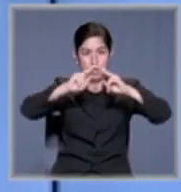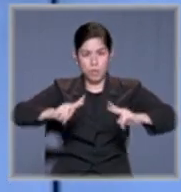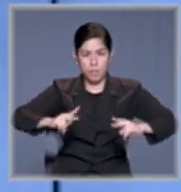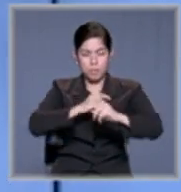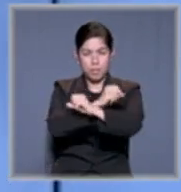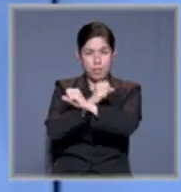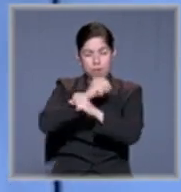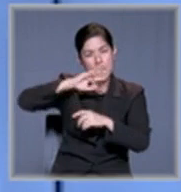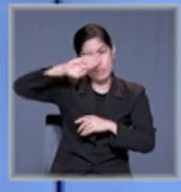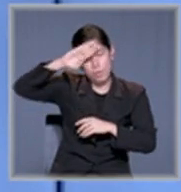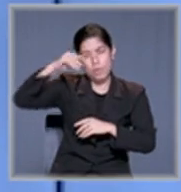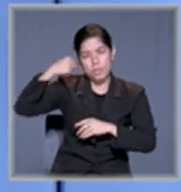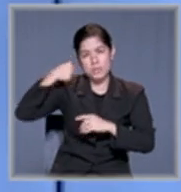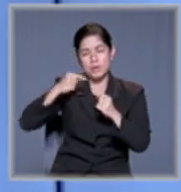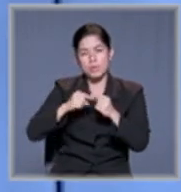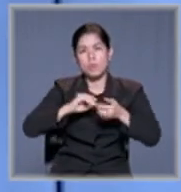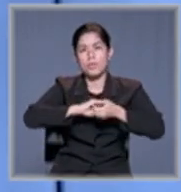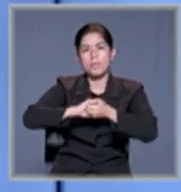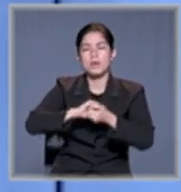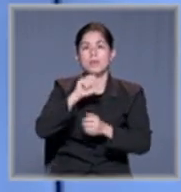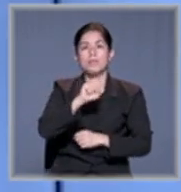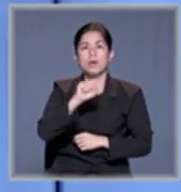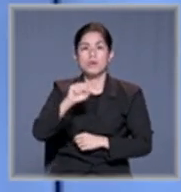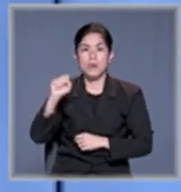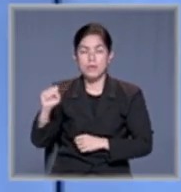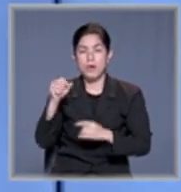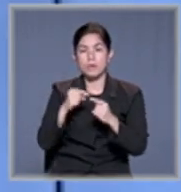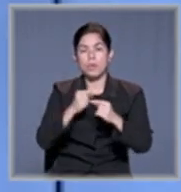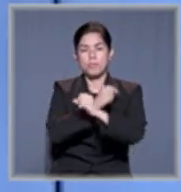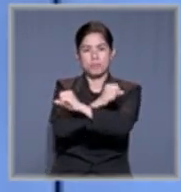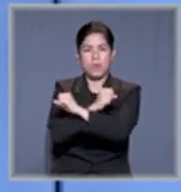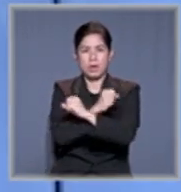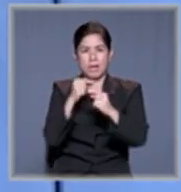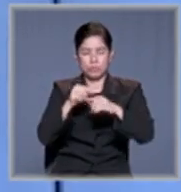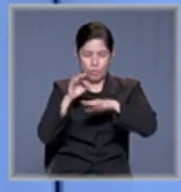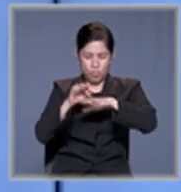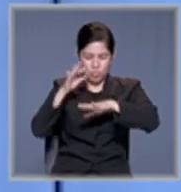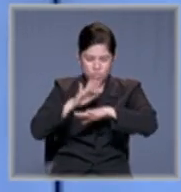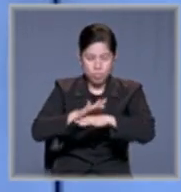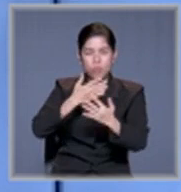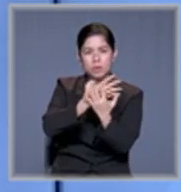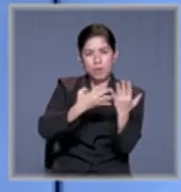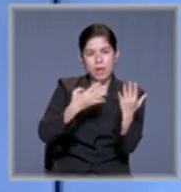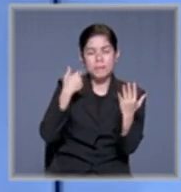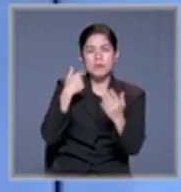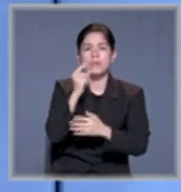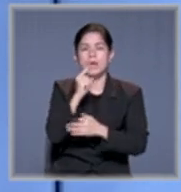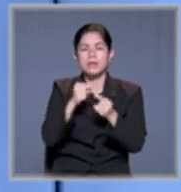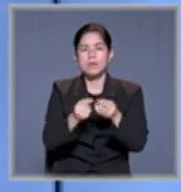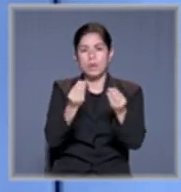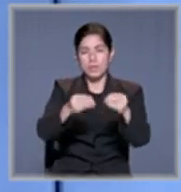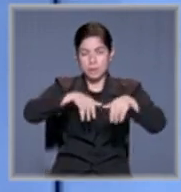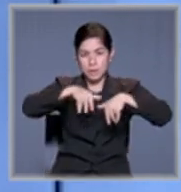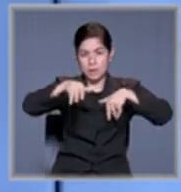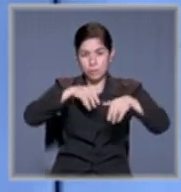มกับสสส.โฆษณารณรงค์ป้องกันโรคติดต่อจากยุงลายชุดเอาจริงให้ยุงสิ้นลายโดยเน้นการสร้างความรู้ความเข้าใจ